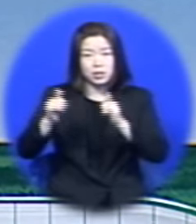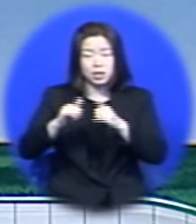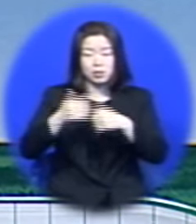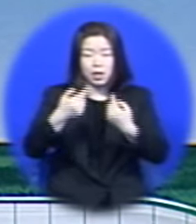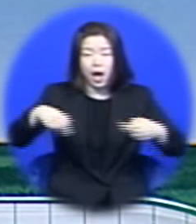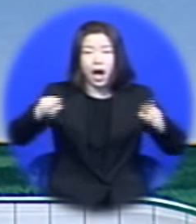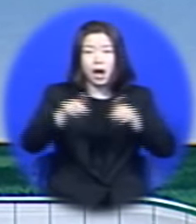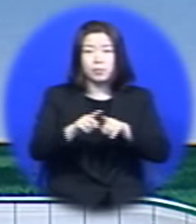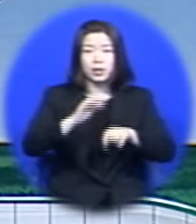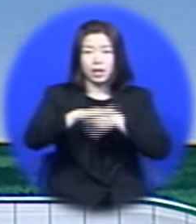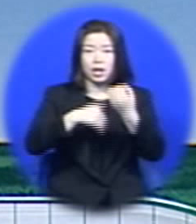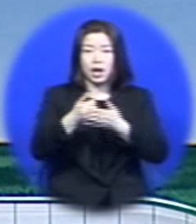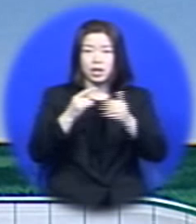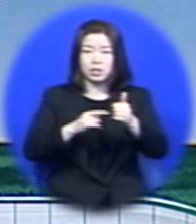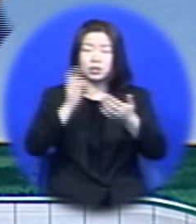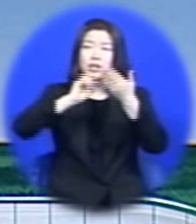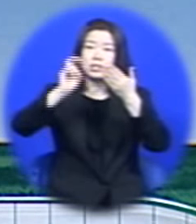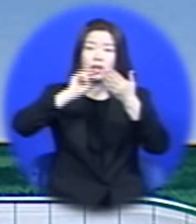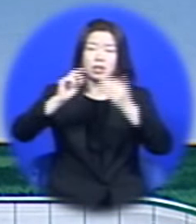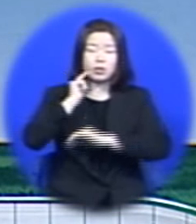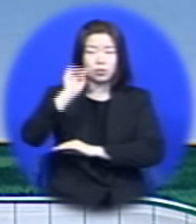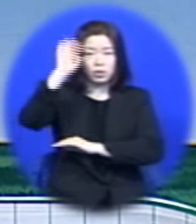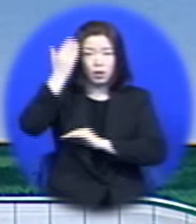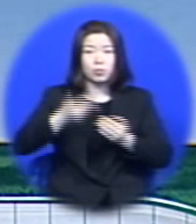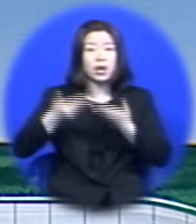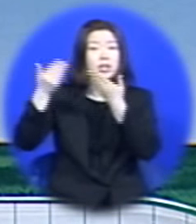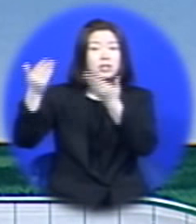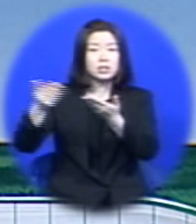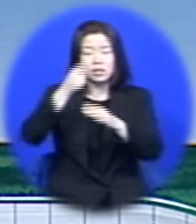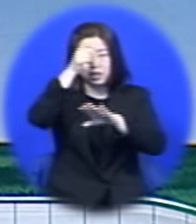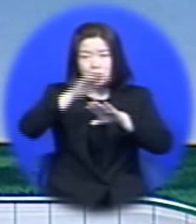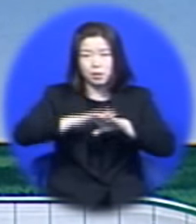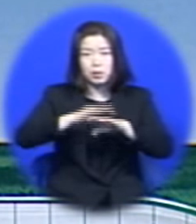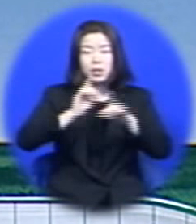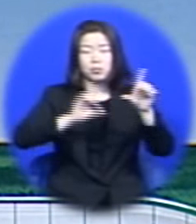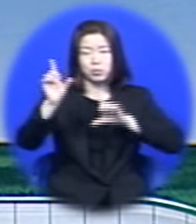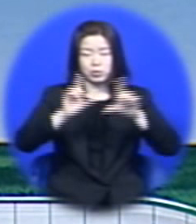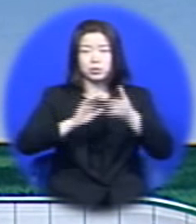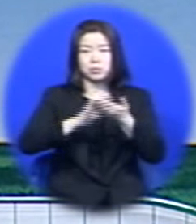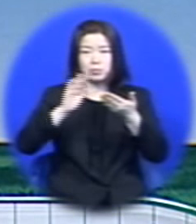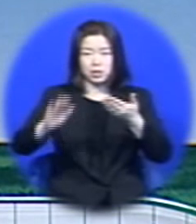하나님께 찬양하고 영광을 돌리는, 예배하는 일.